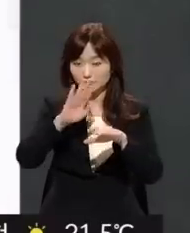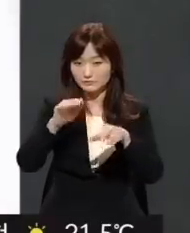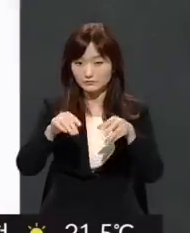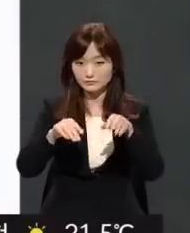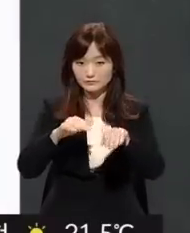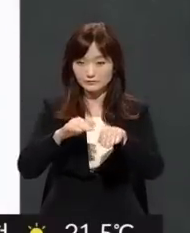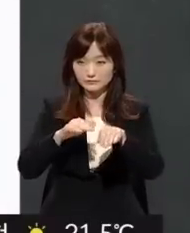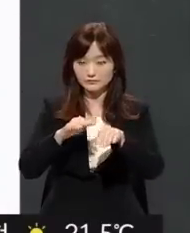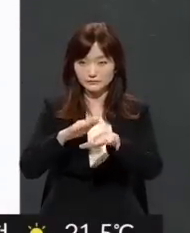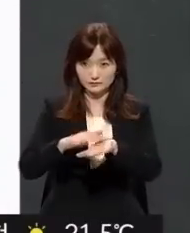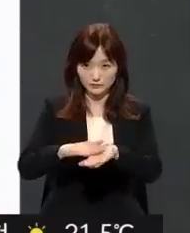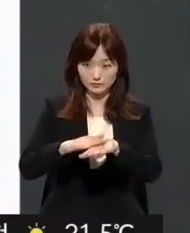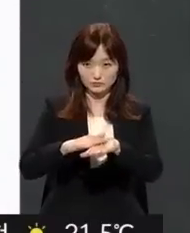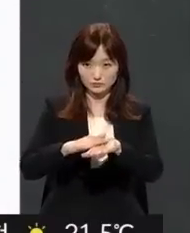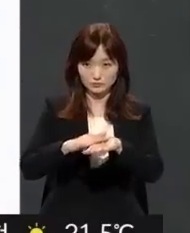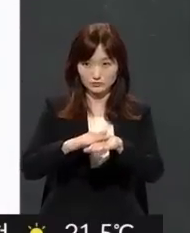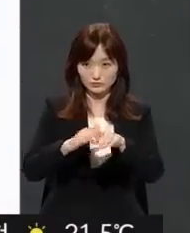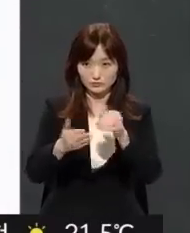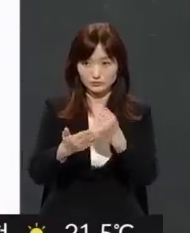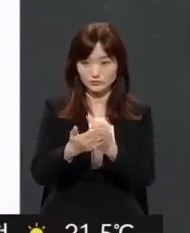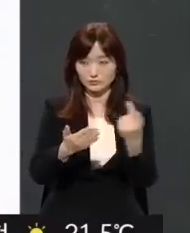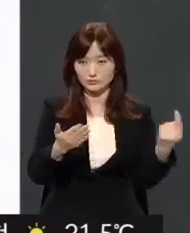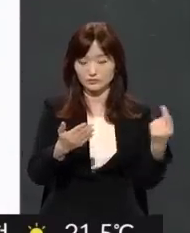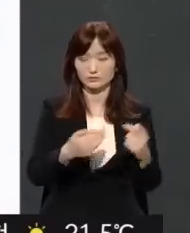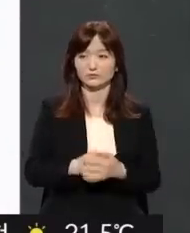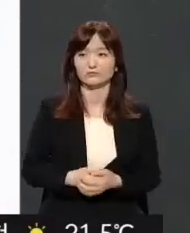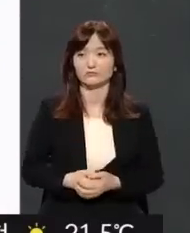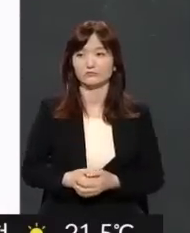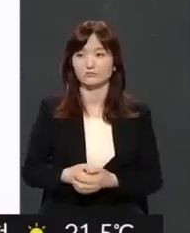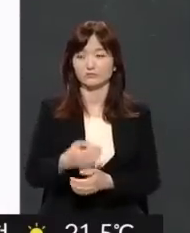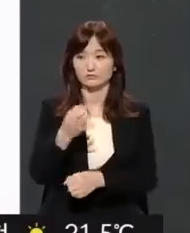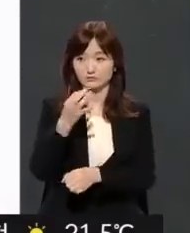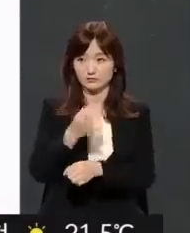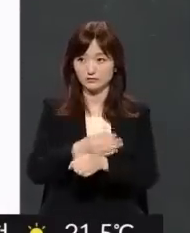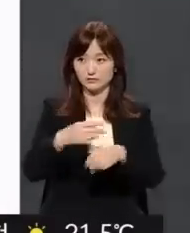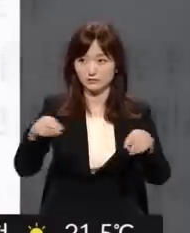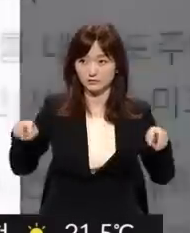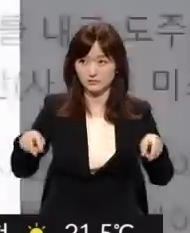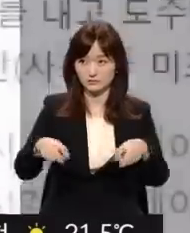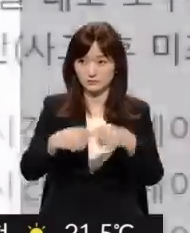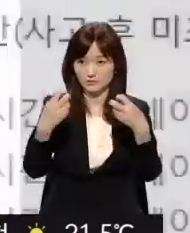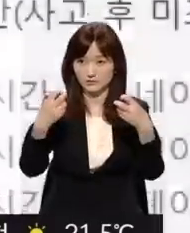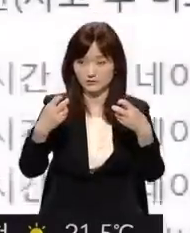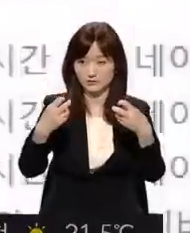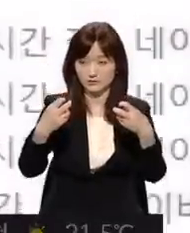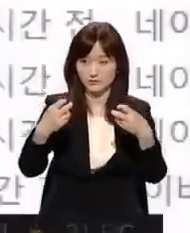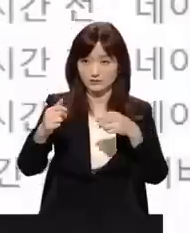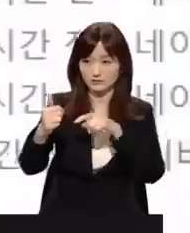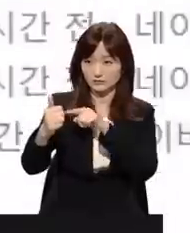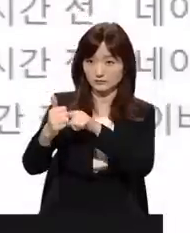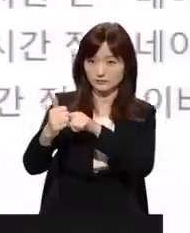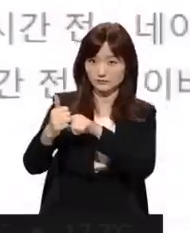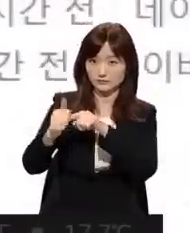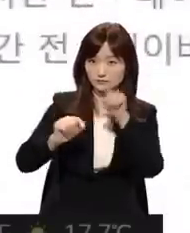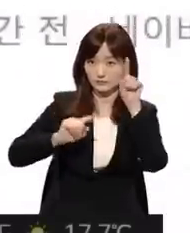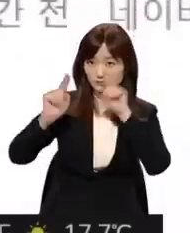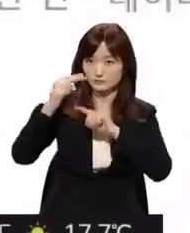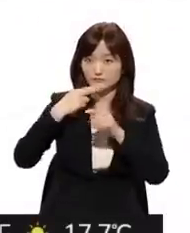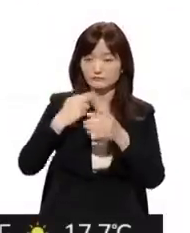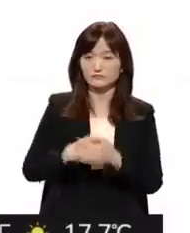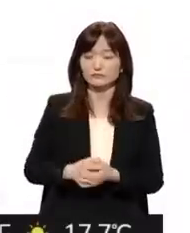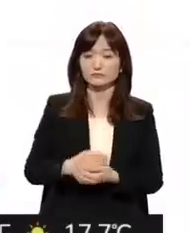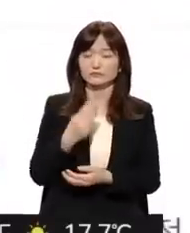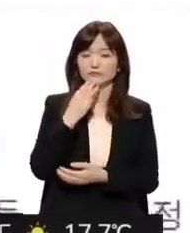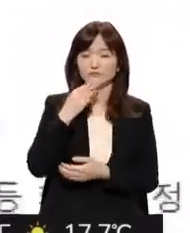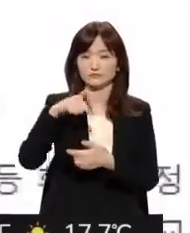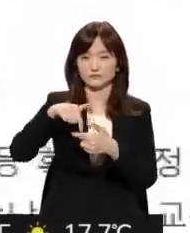현장을 벗어났다는 혐의를 받고 있습니다. 일단 단순 접촉사고였기 때문에 상대 운전자는 다치지 않은 것으로 전해지고 있는데요. 서울